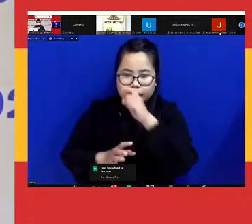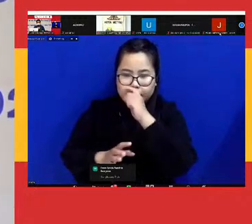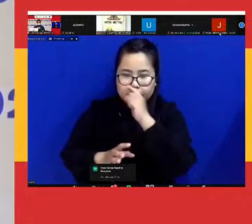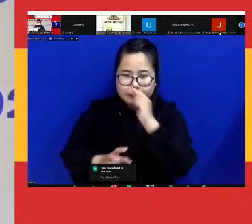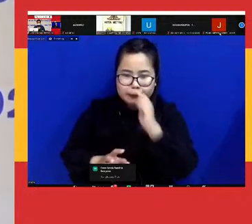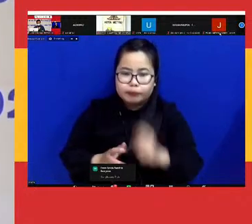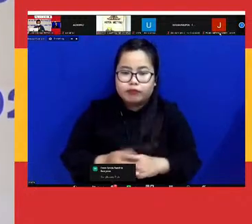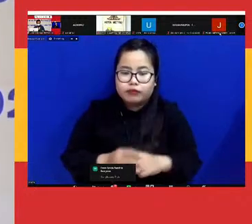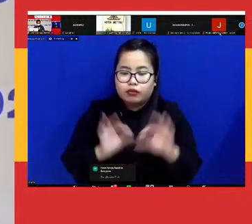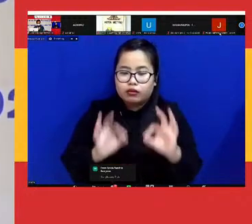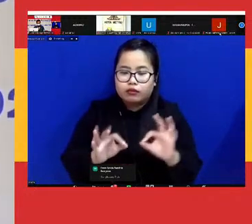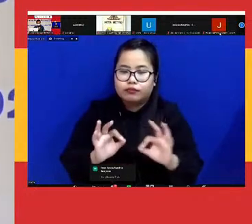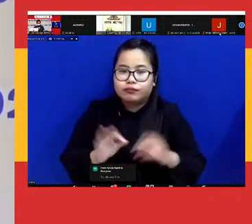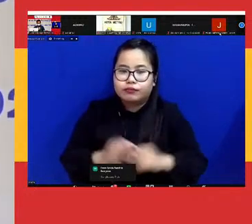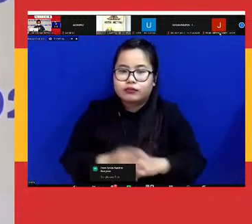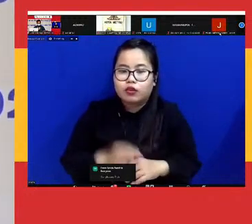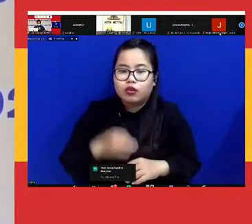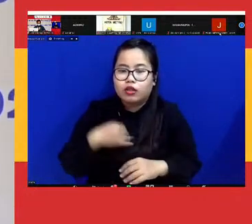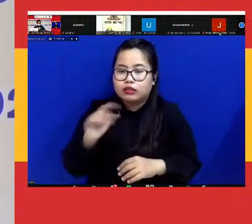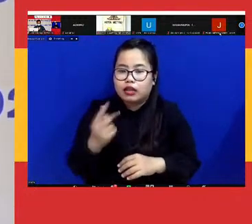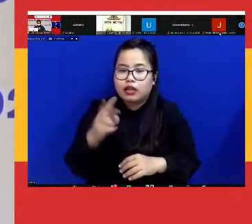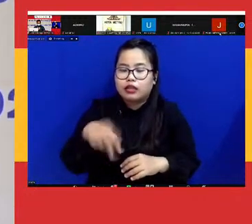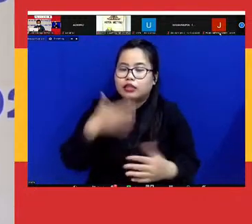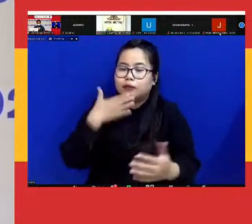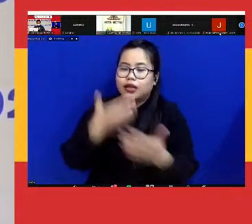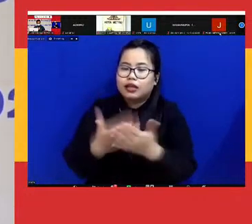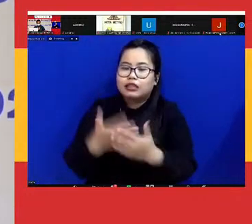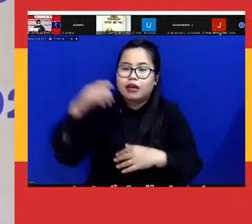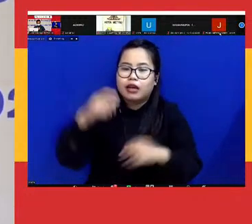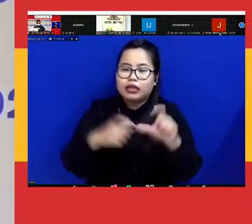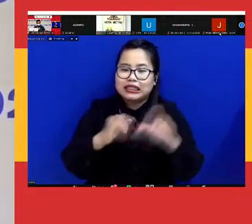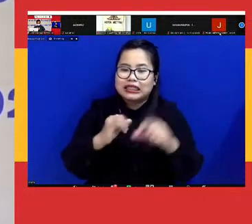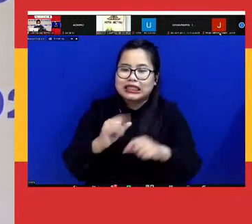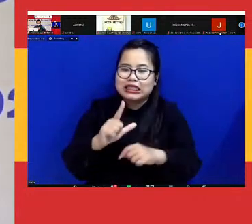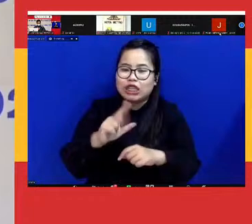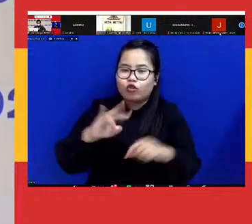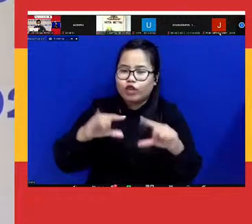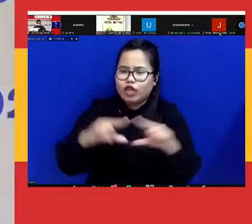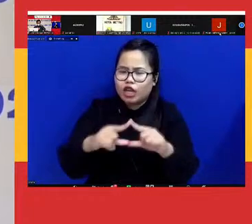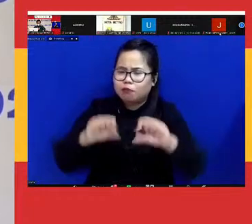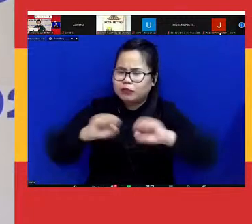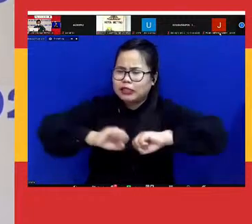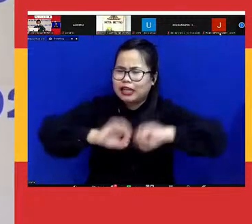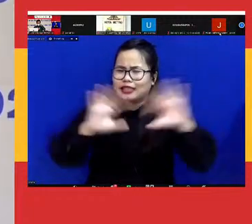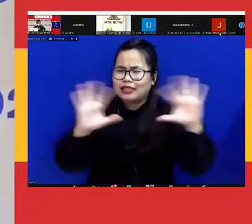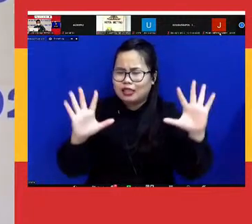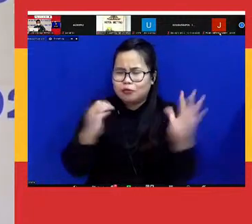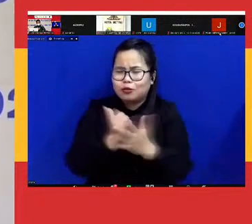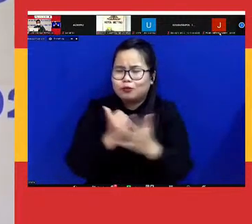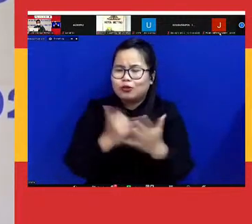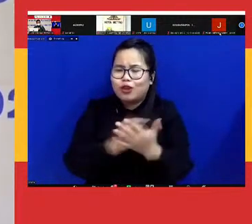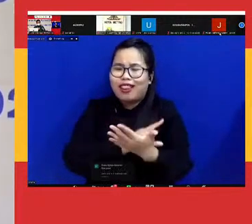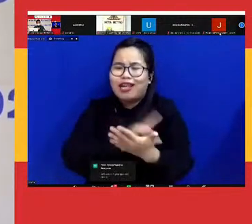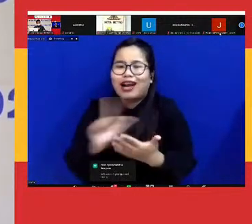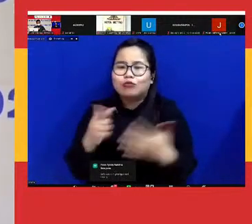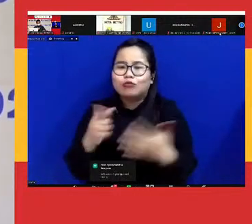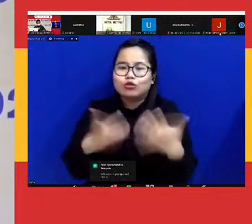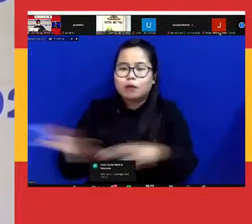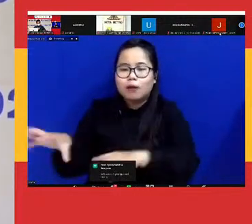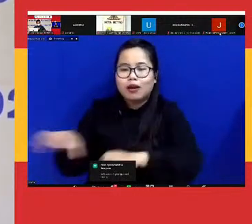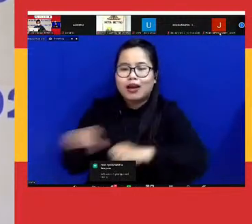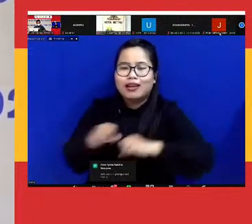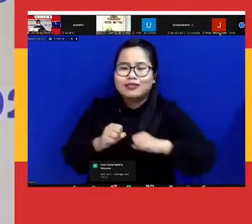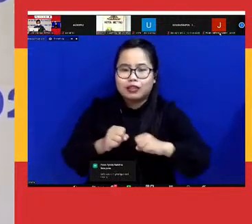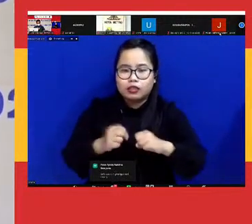Oke. Okay. Ya. Sekali lagi terima kasih Mbak Sylvia atas uraiannya yang sangat komprehensif dan sudah mengajak